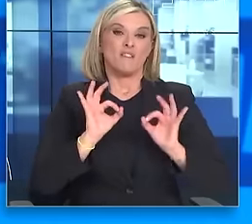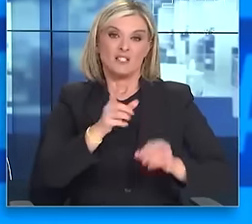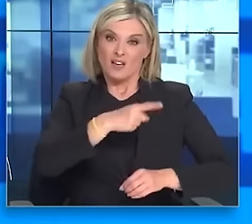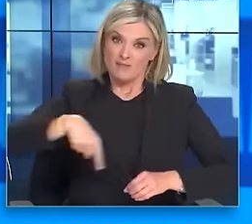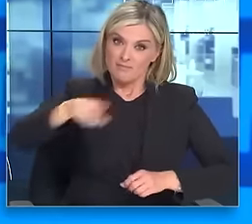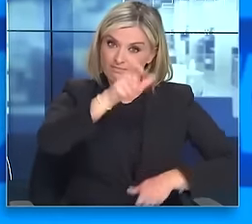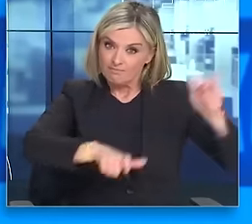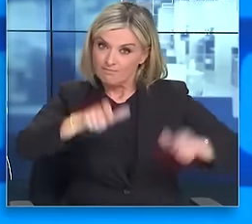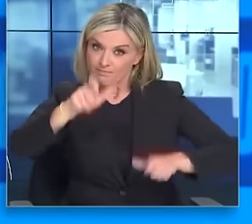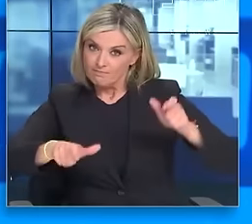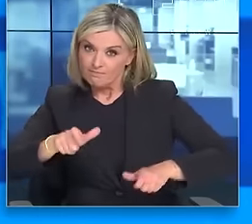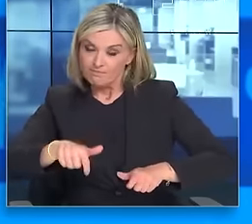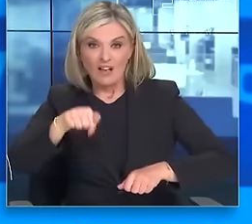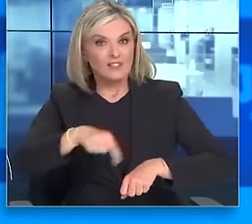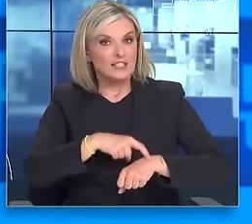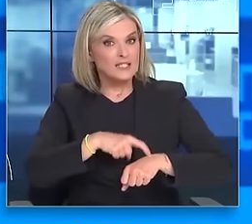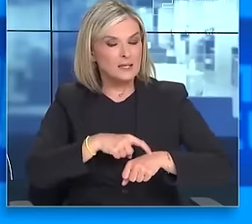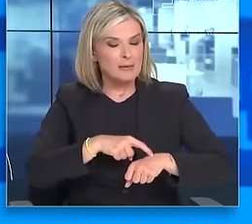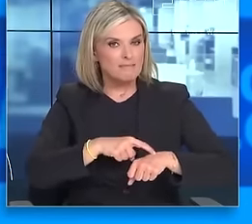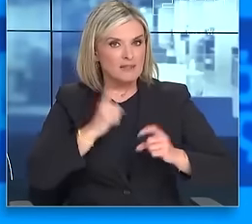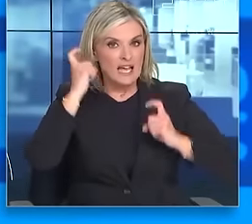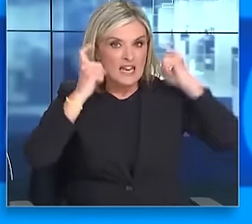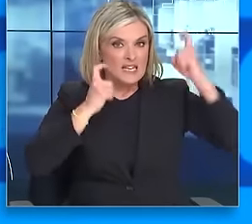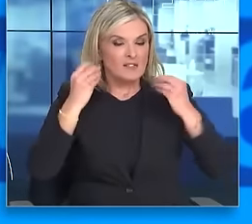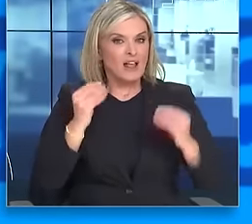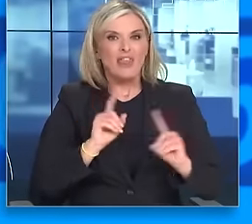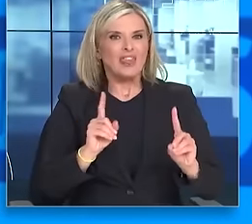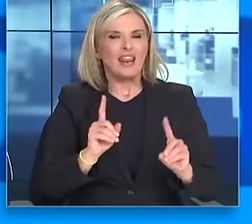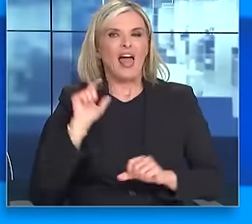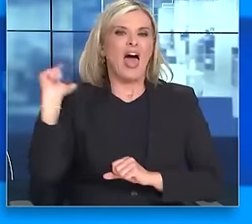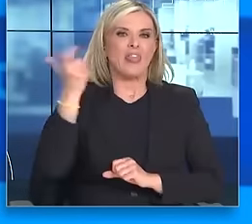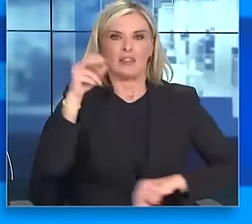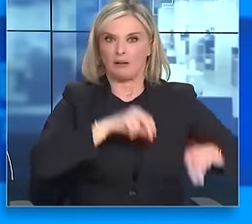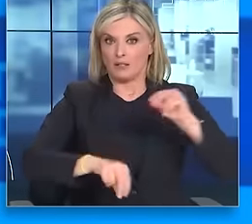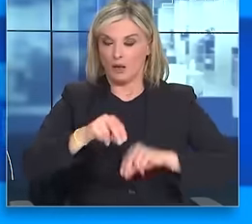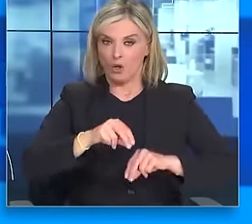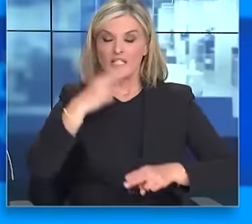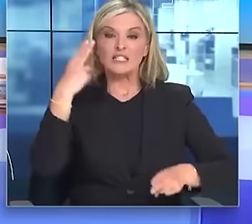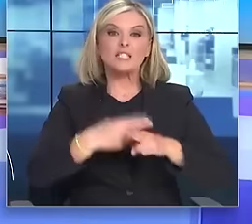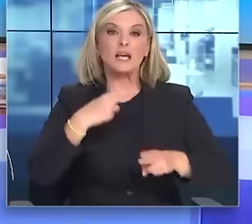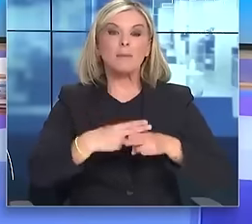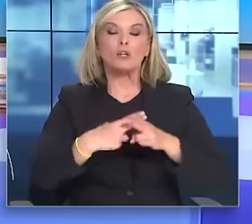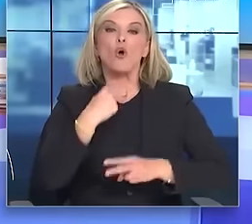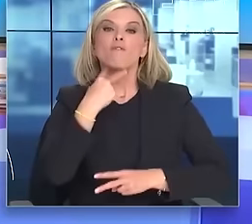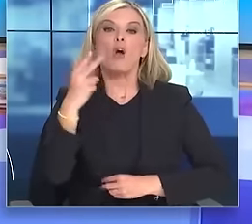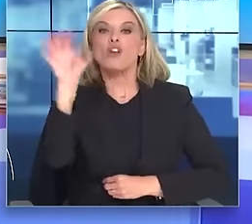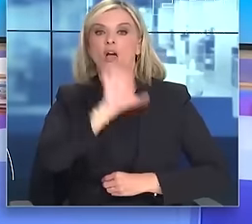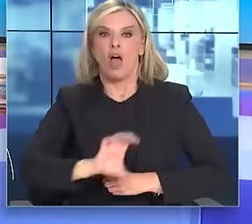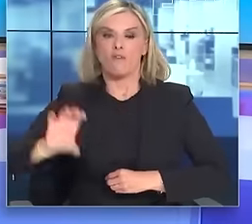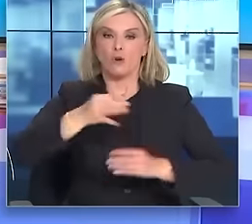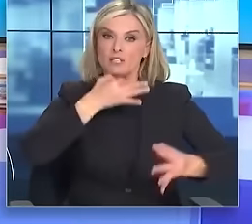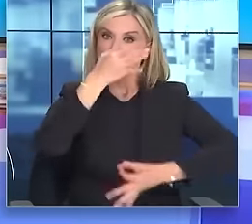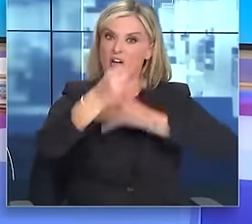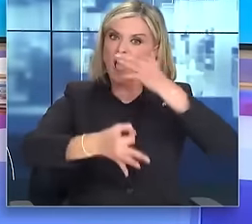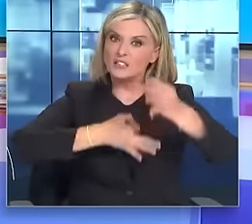πολίτες αντιμετωπίζουν αυτές τις ευρωεκλογές όχι ως εθνικές εκλογές, ας μην κρυβόμαστε, αλλά πρέπει να τους εξηγήσουμε για